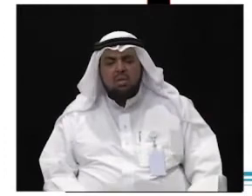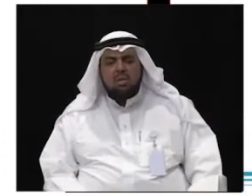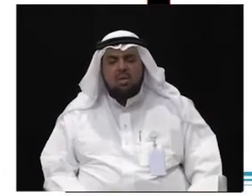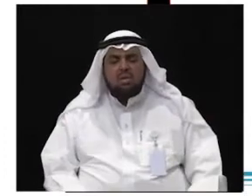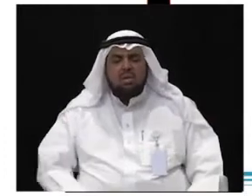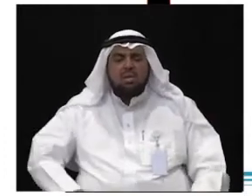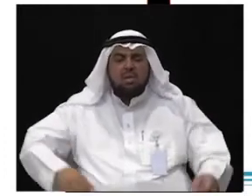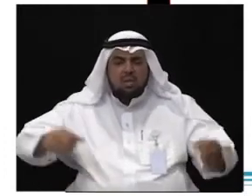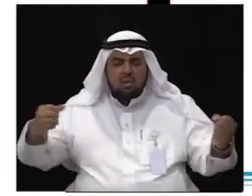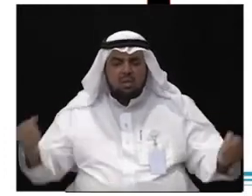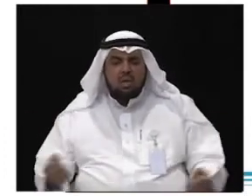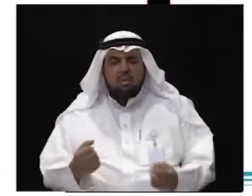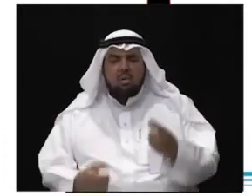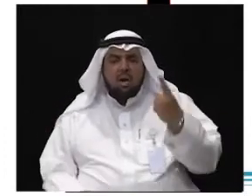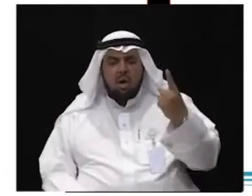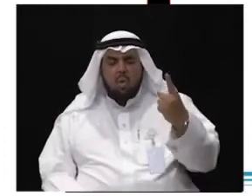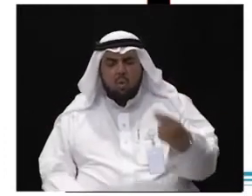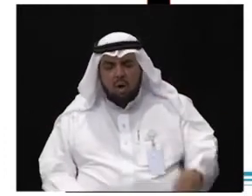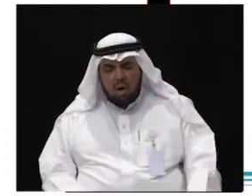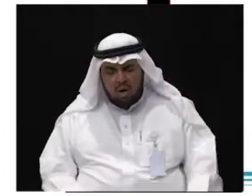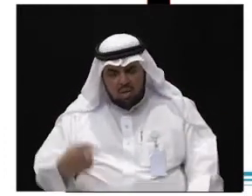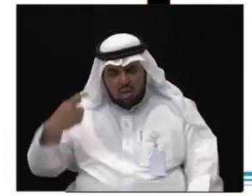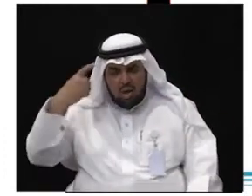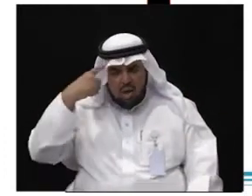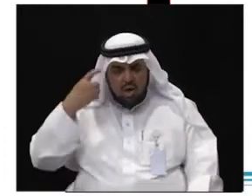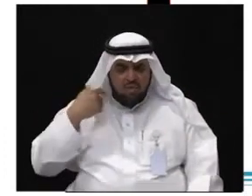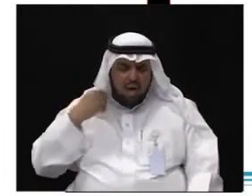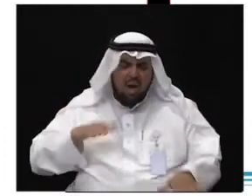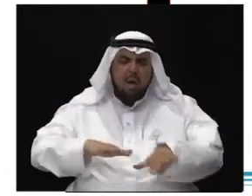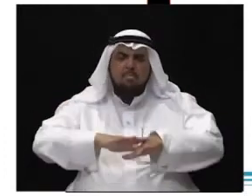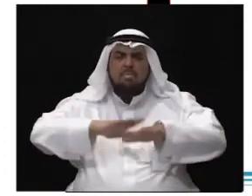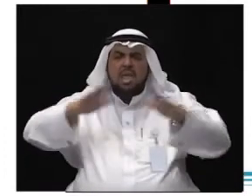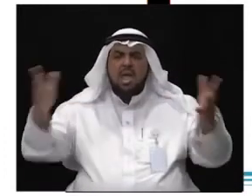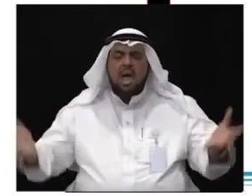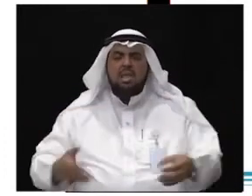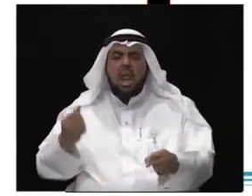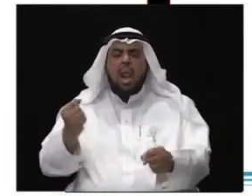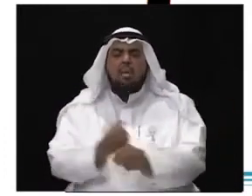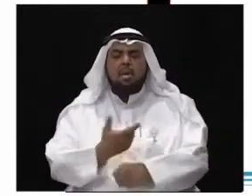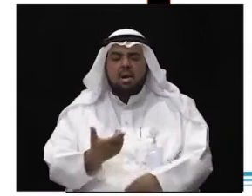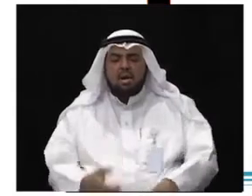بدأت نورا بالتدريب الأول، وهو التعرف على بيئة العمل.